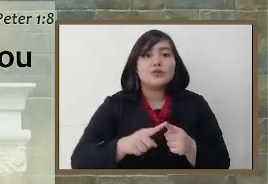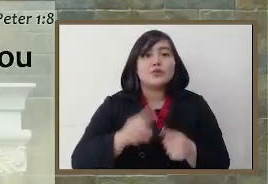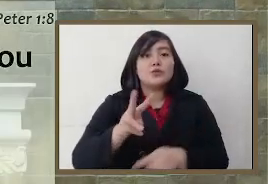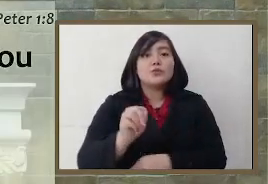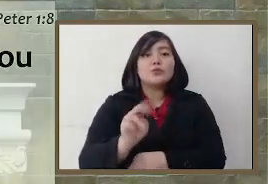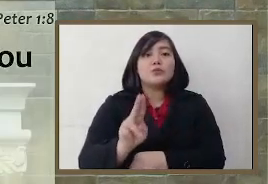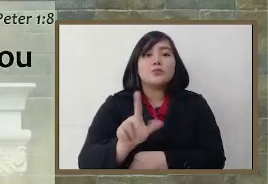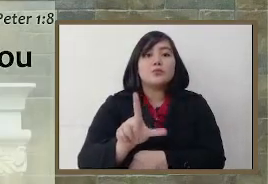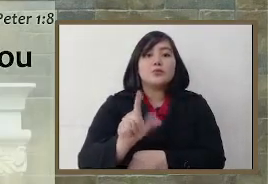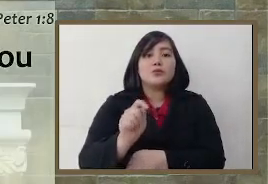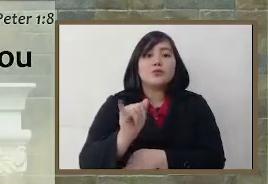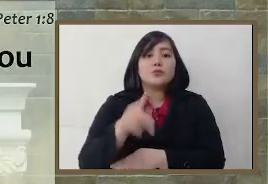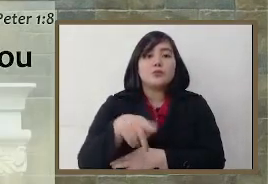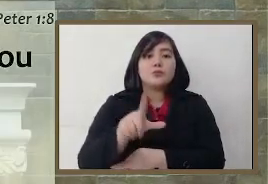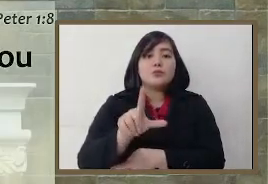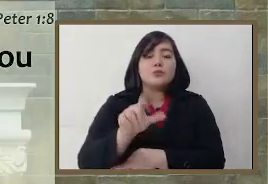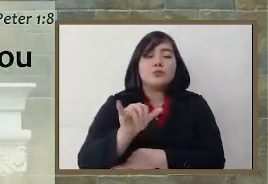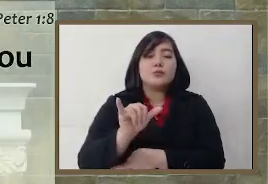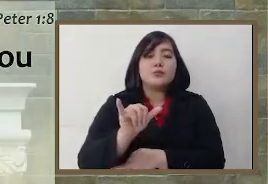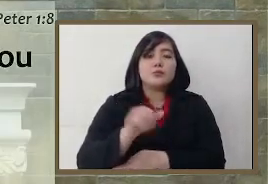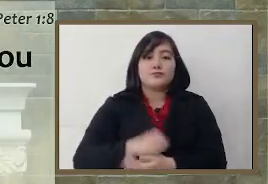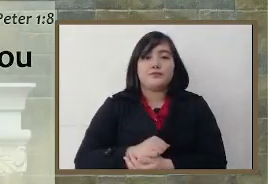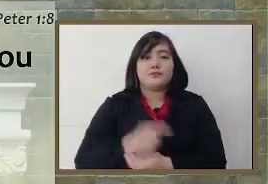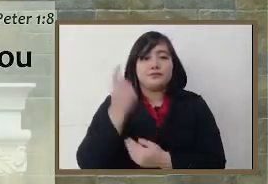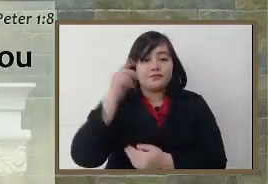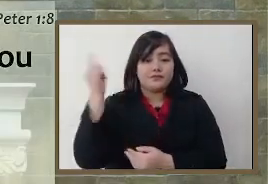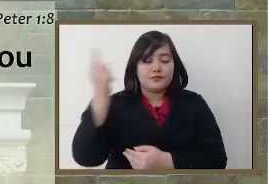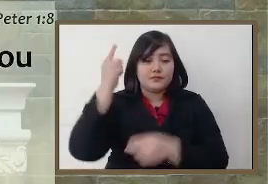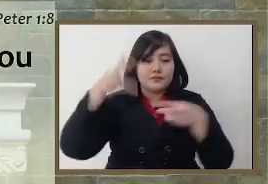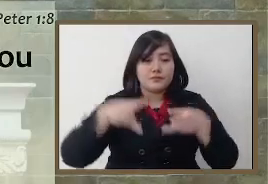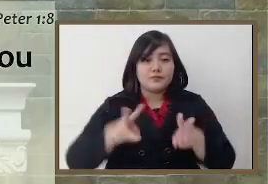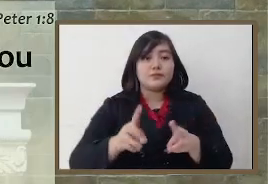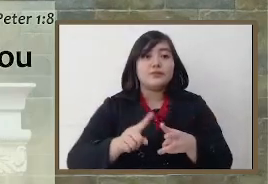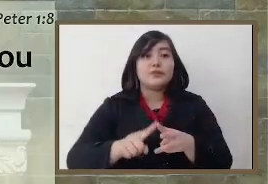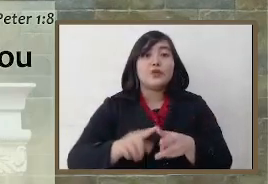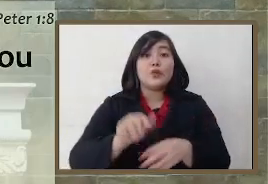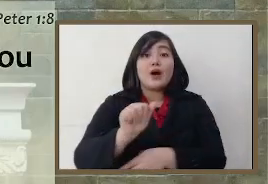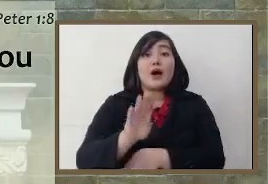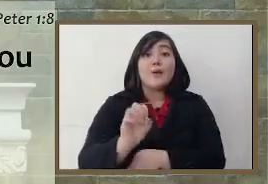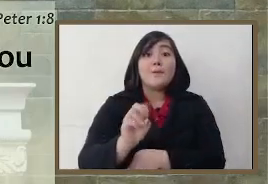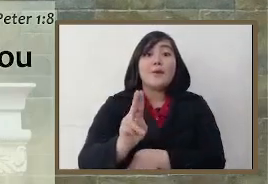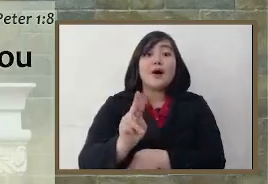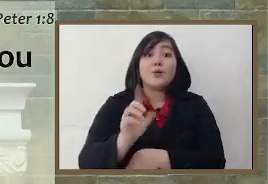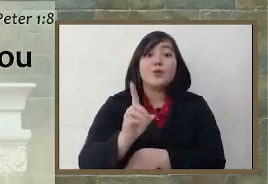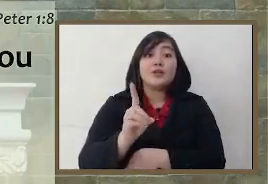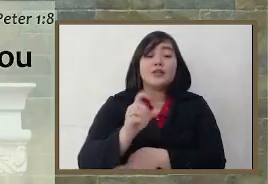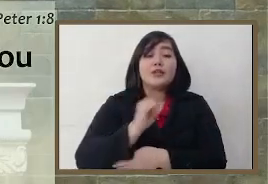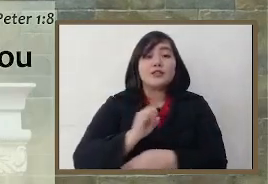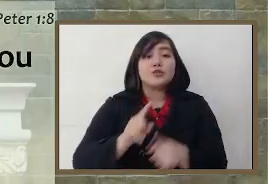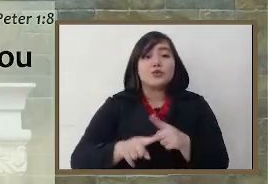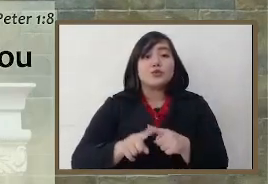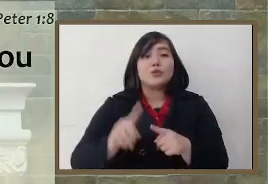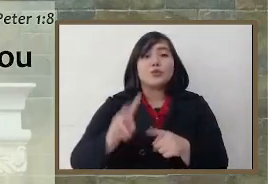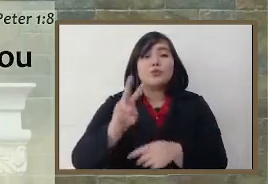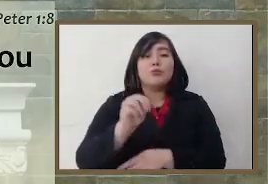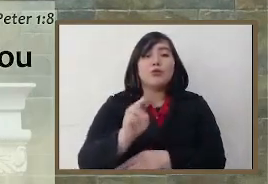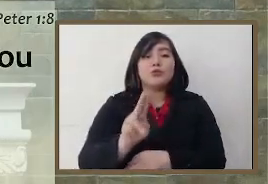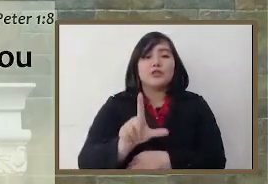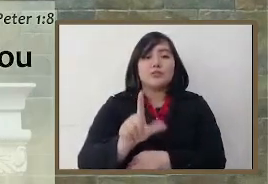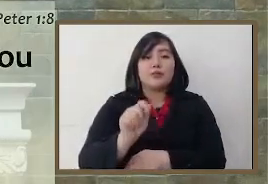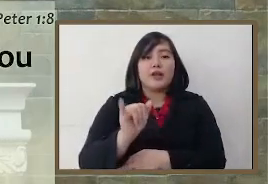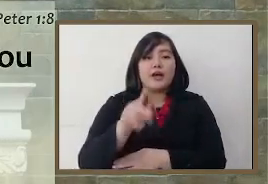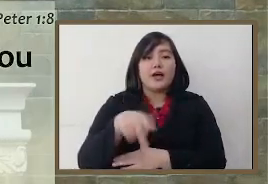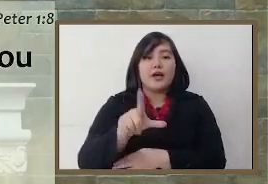Alright? So the only way to abound is to multiply. And if you multiply, then you will abound.